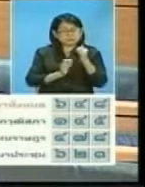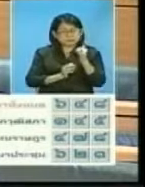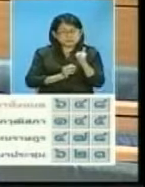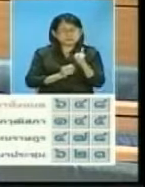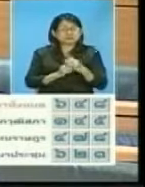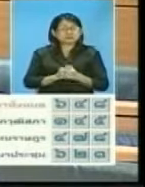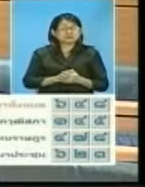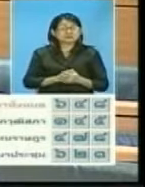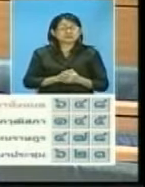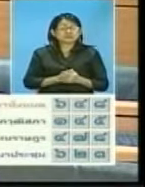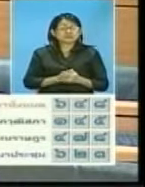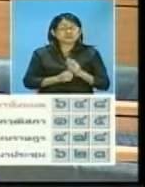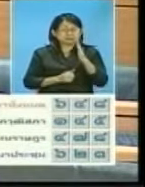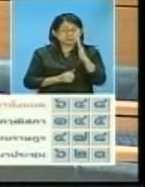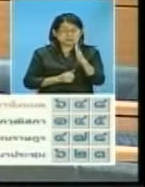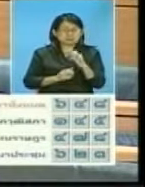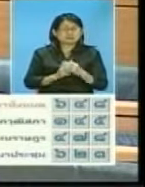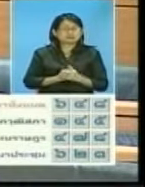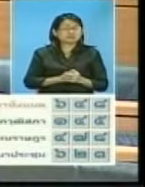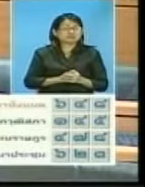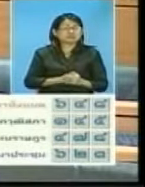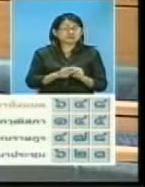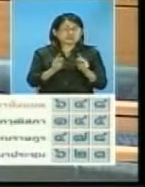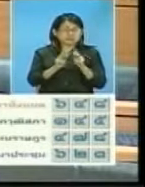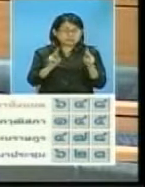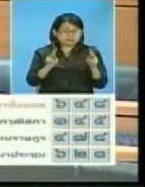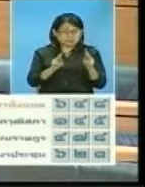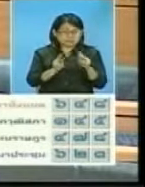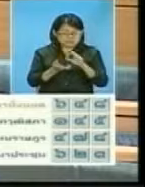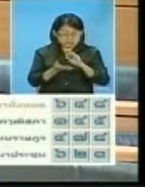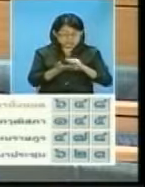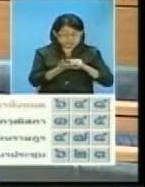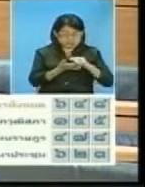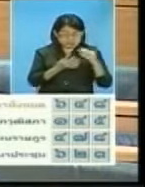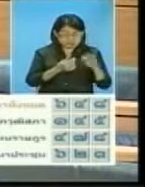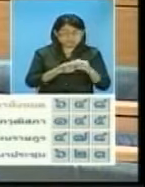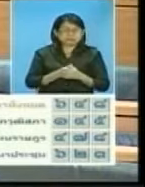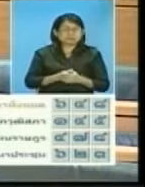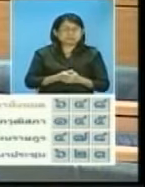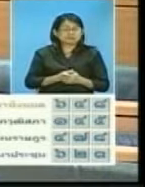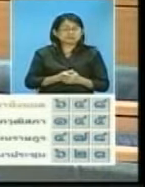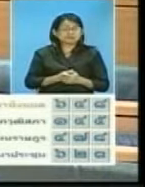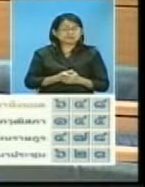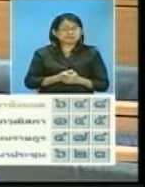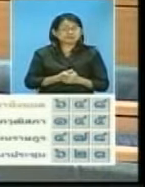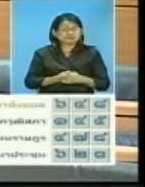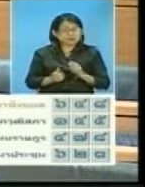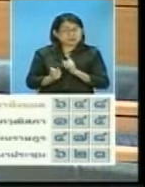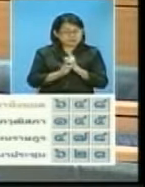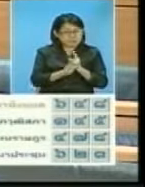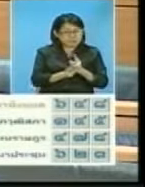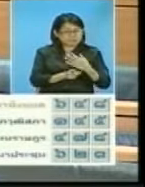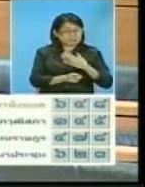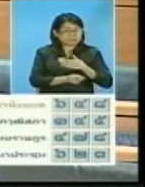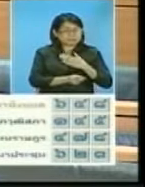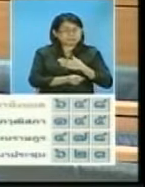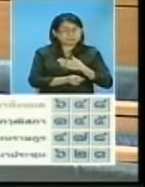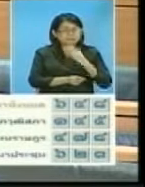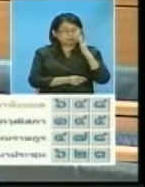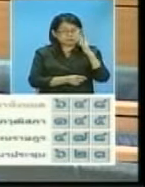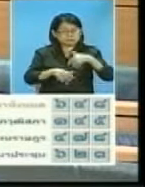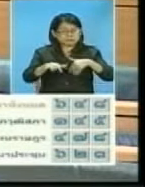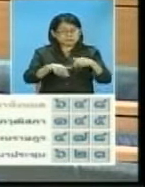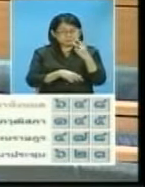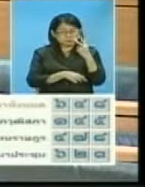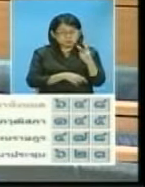ความสง่างามของกรรมธิการร่างรัฐธรรมนูญครั้งนี้ประชาชนก็คงจะได้สรรเส